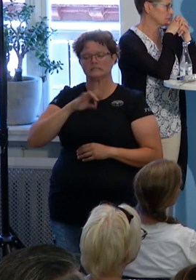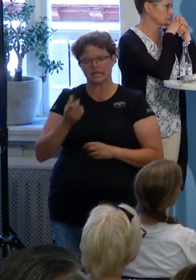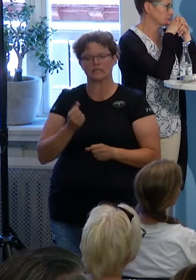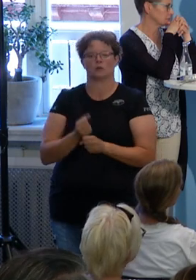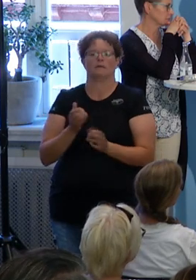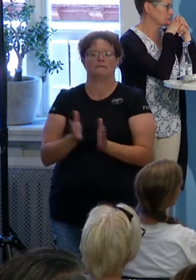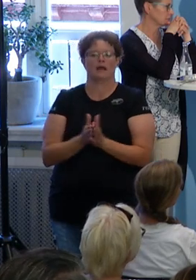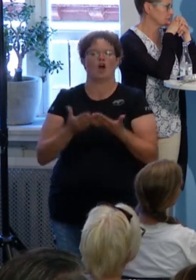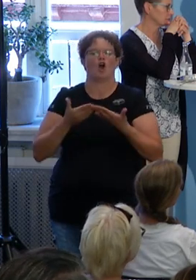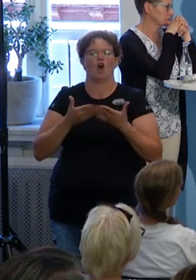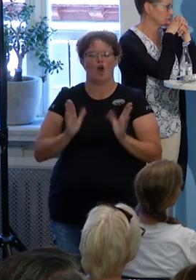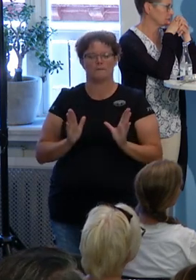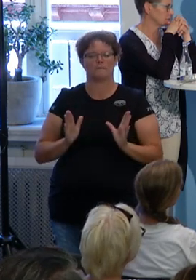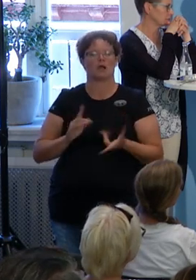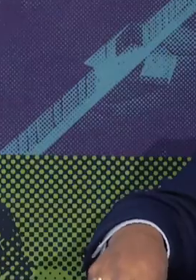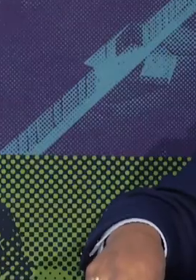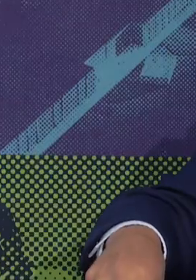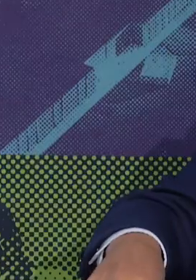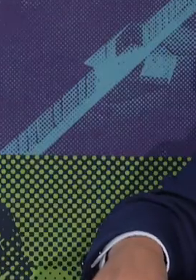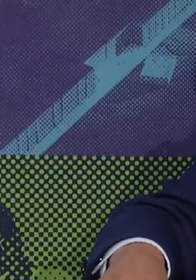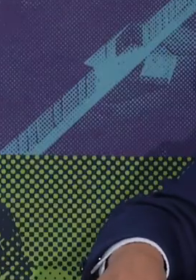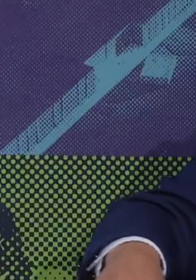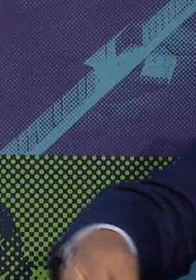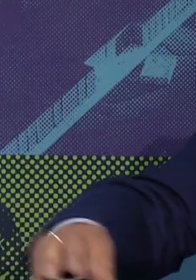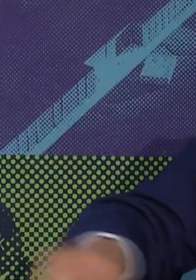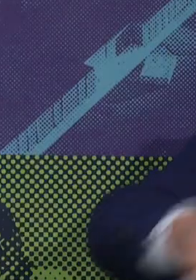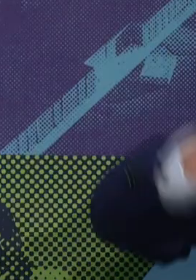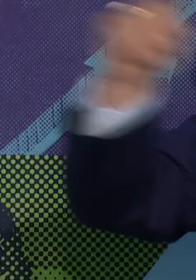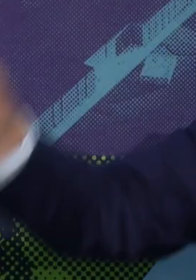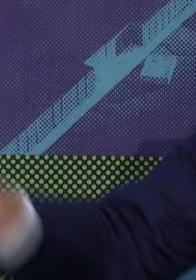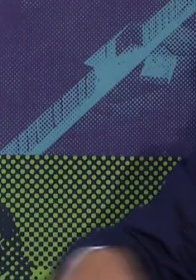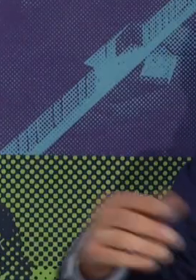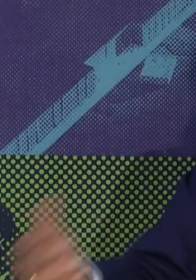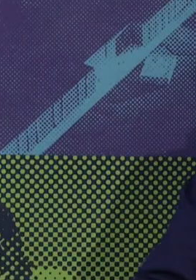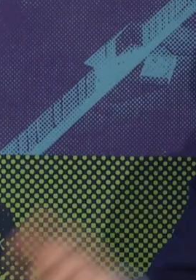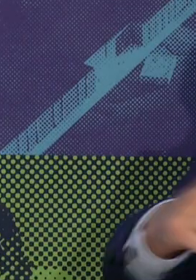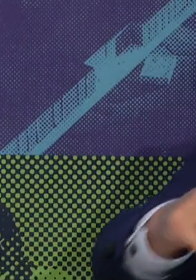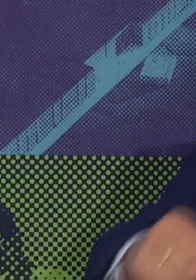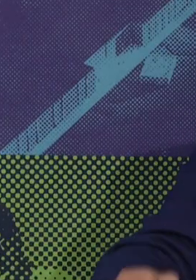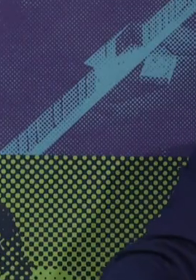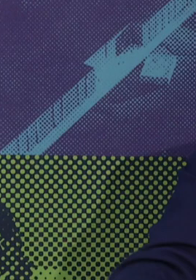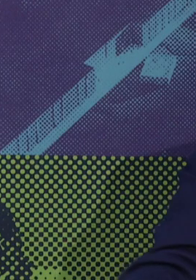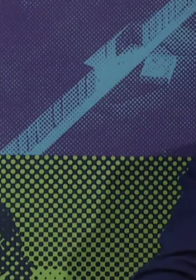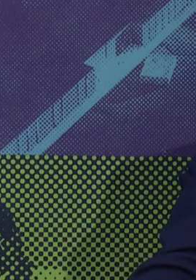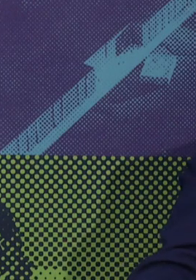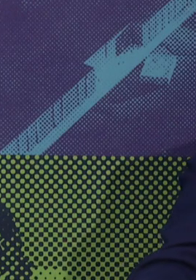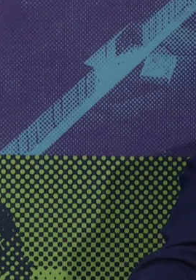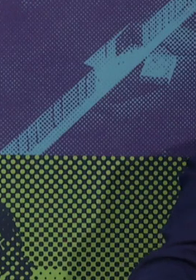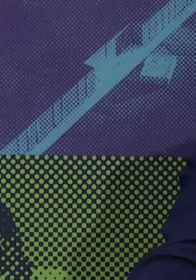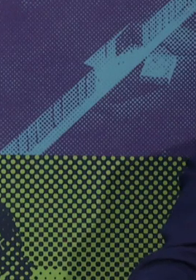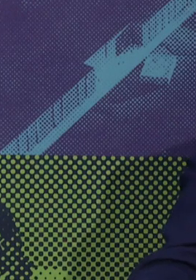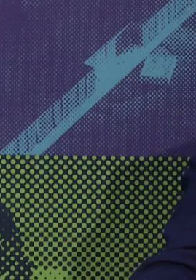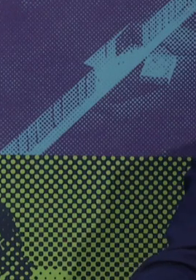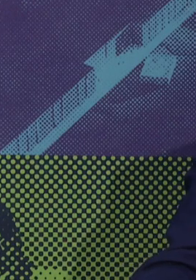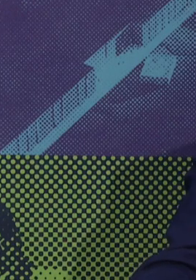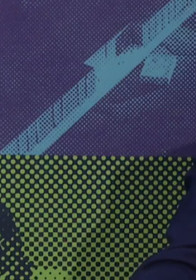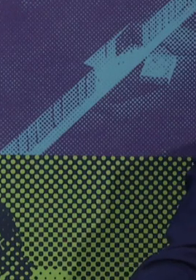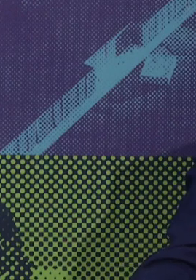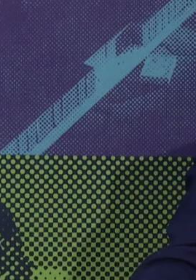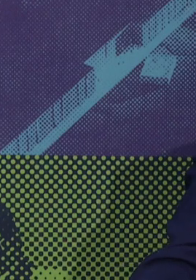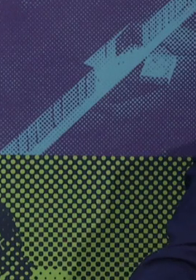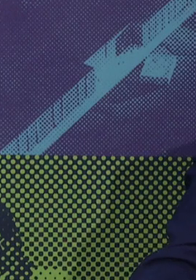med öppna och kanske ibland slutna sociala insatser mot svansen, den som är på väg in i det. Jag har ett antal frågor just på det, hur man tar bort